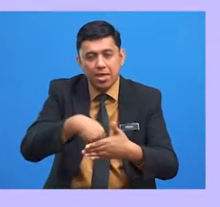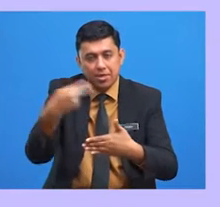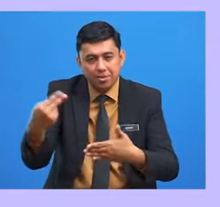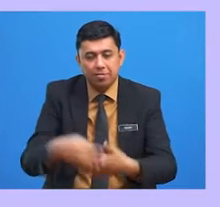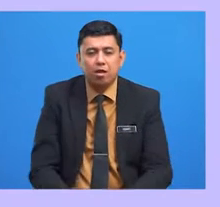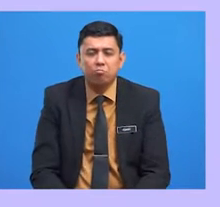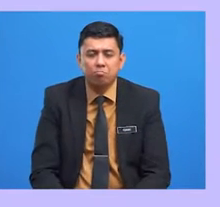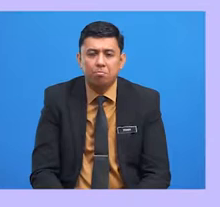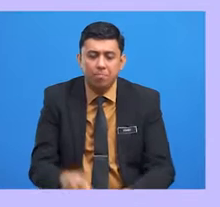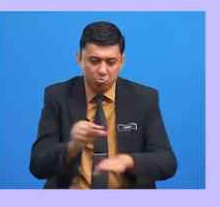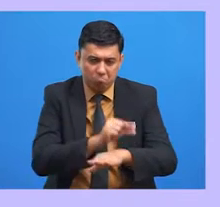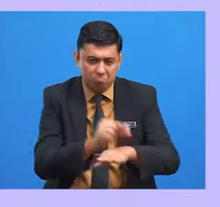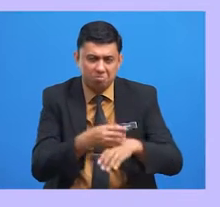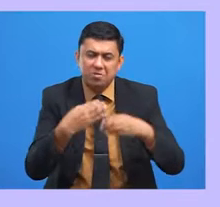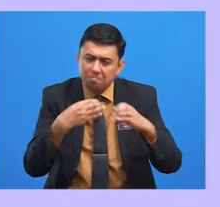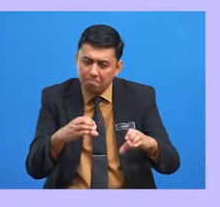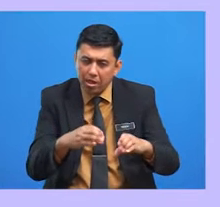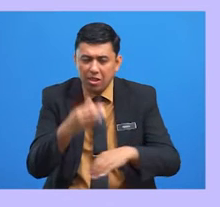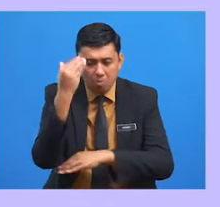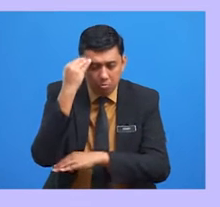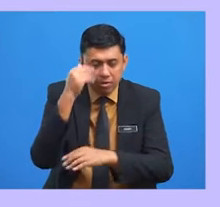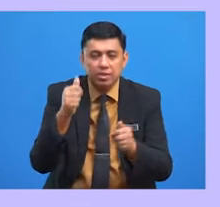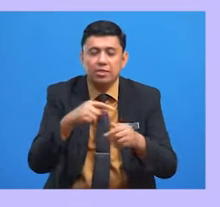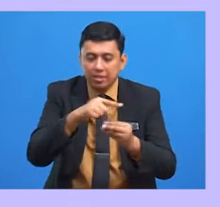terlalu responsif terhadap perubahan harga.